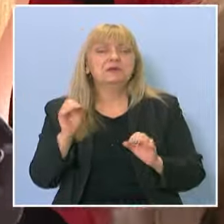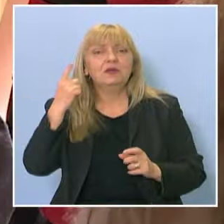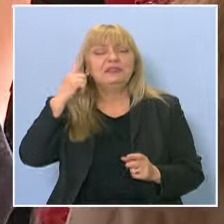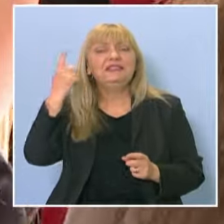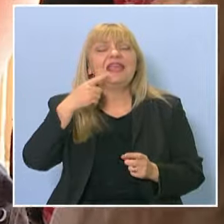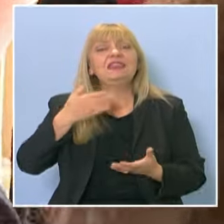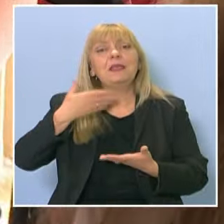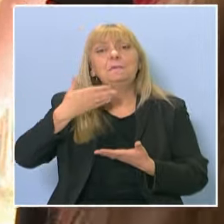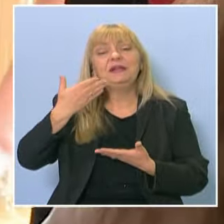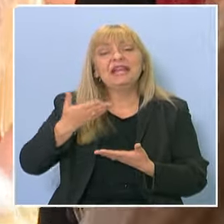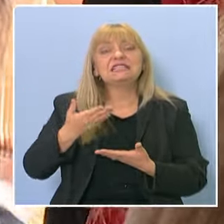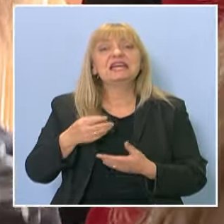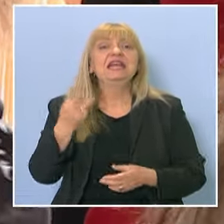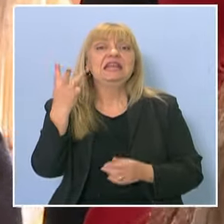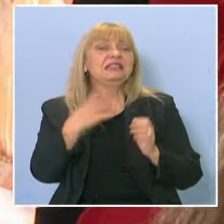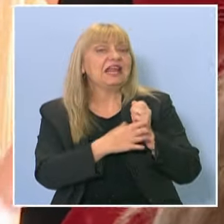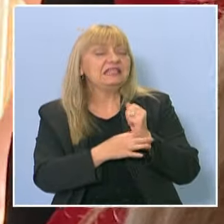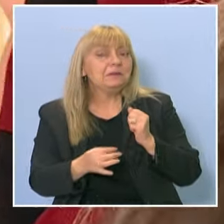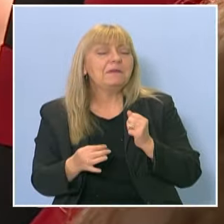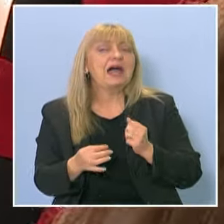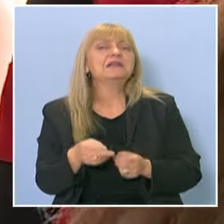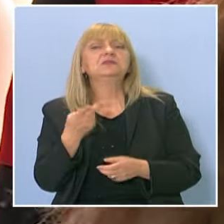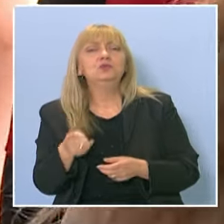било то 3 март или каквото и да е друго.